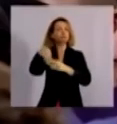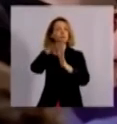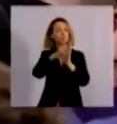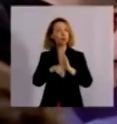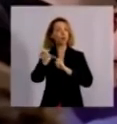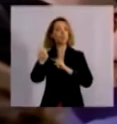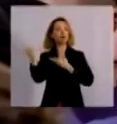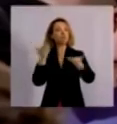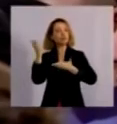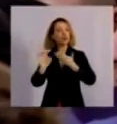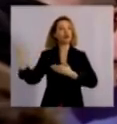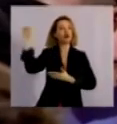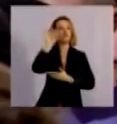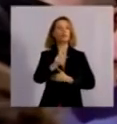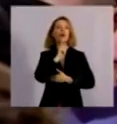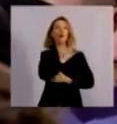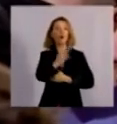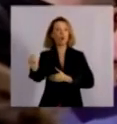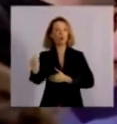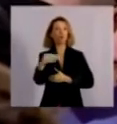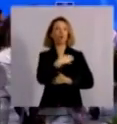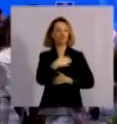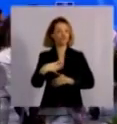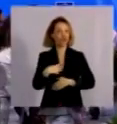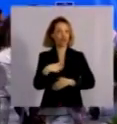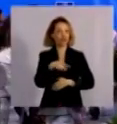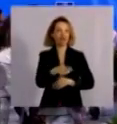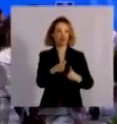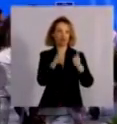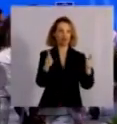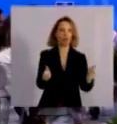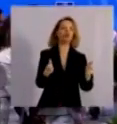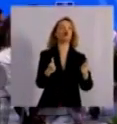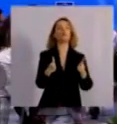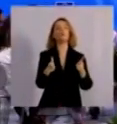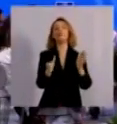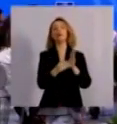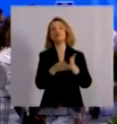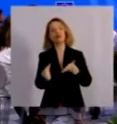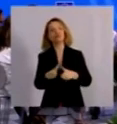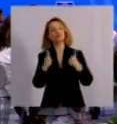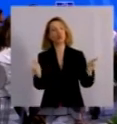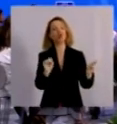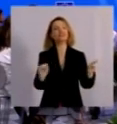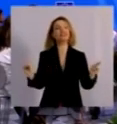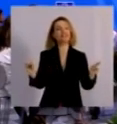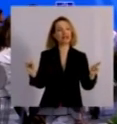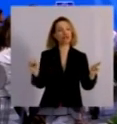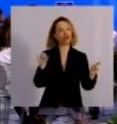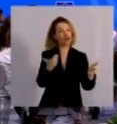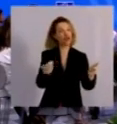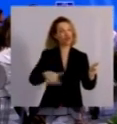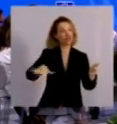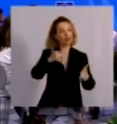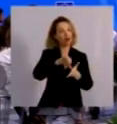ένα σχολείο δεύτερης ευκαιρίας, πως η Σιβητανίδιος, πρότυπο τεχνικό, το μπορούν μέσα από τη συμμετοχή τους